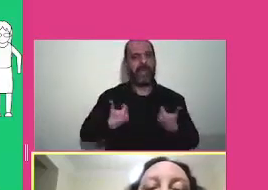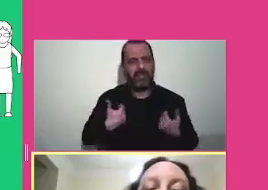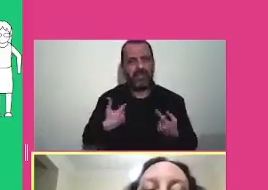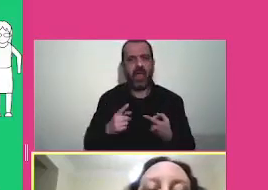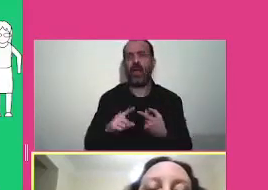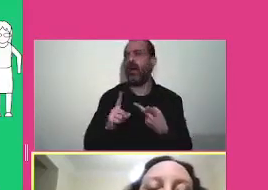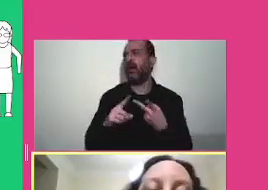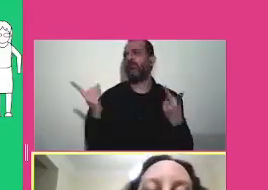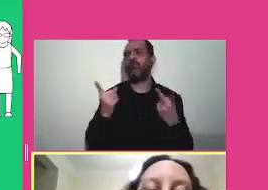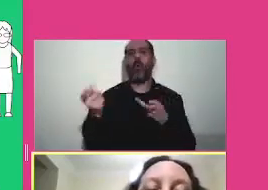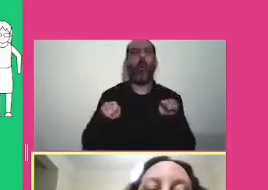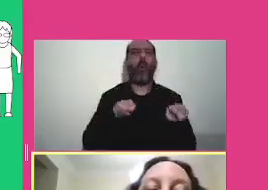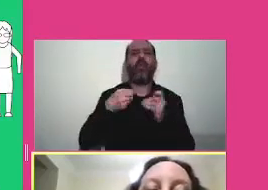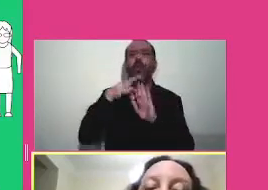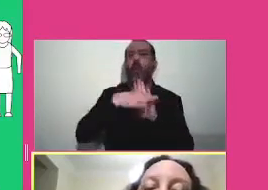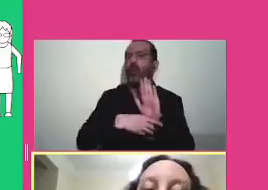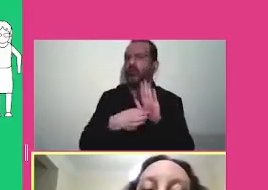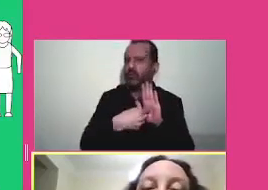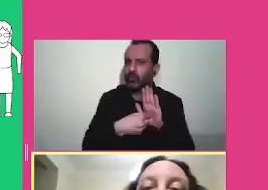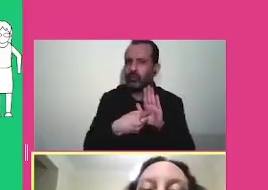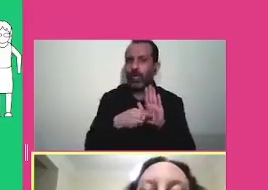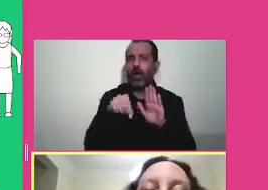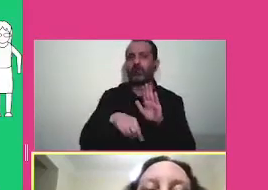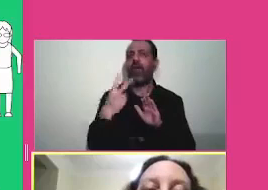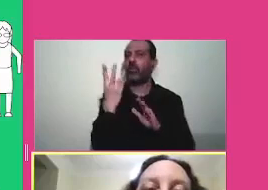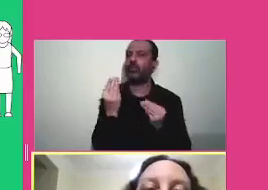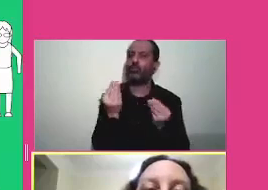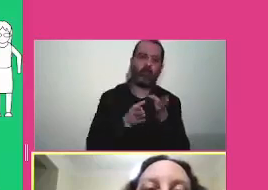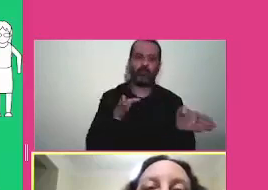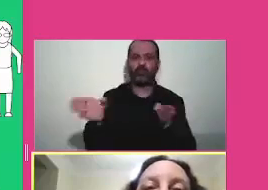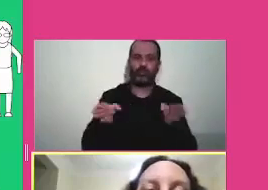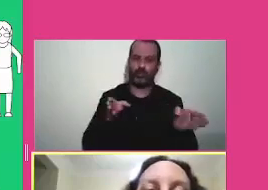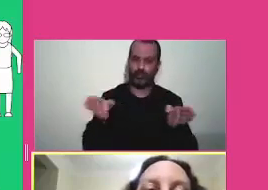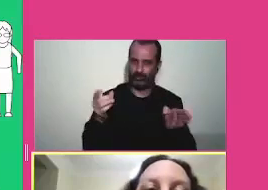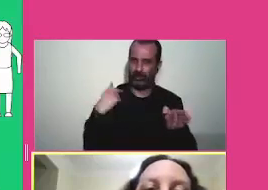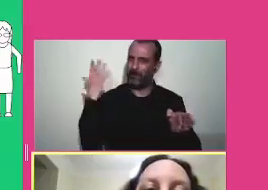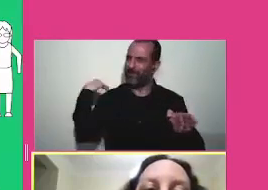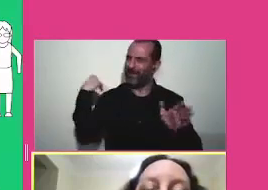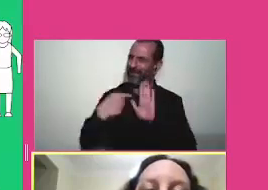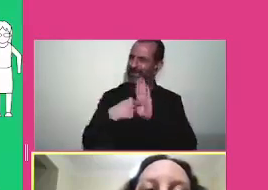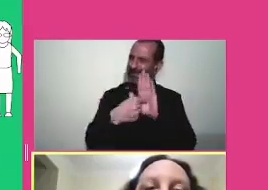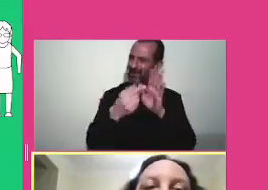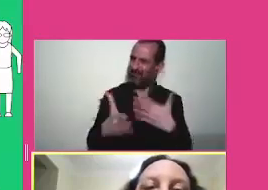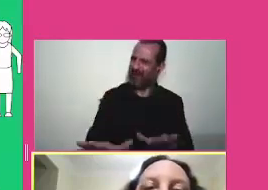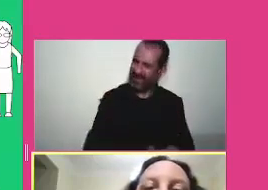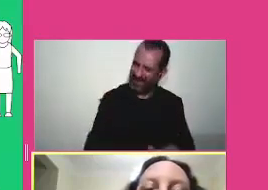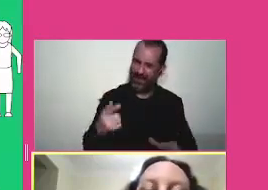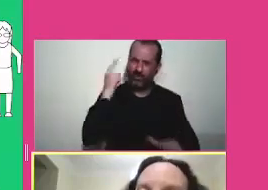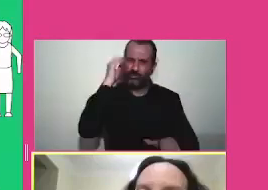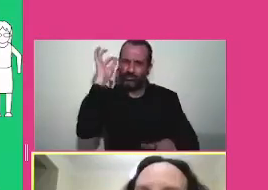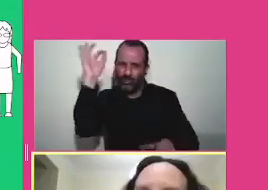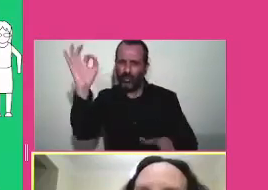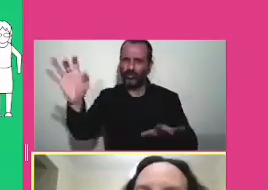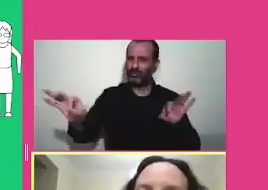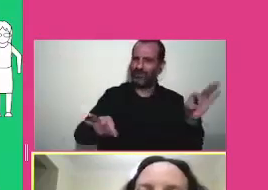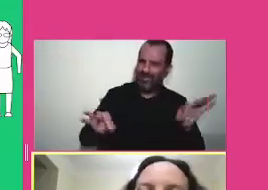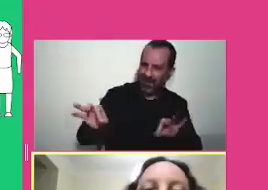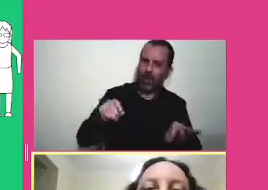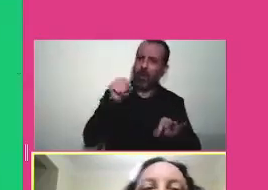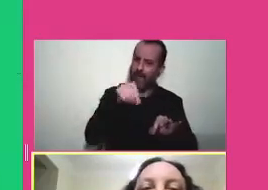που αποτελούν μέρος των δύο μεθόδων που είχαμε σχεδιάσει να